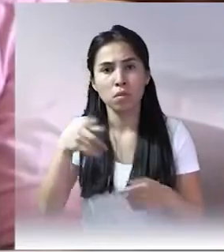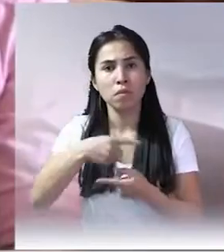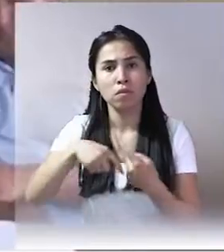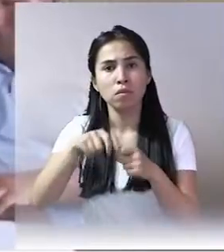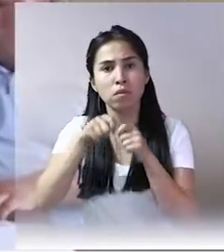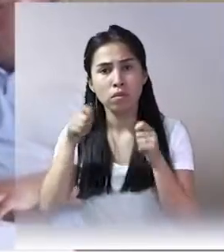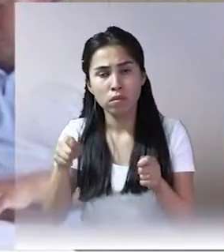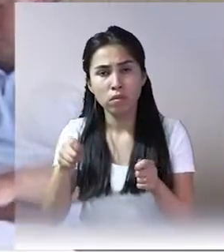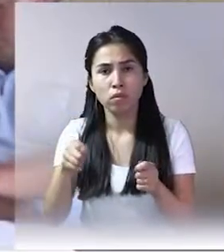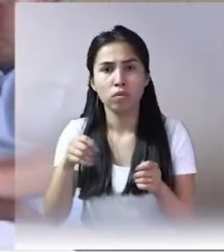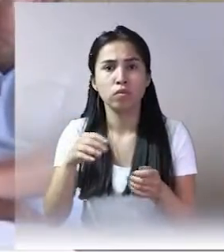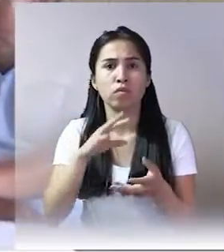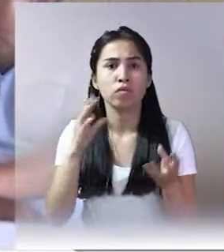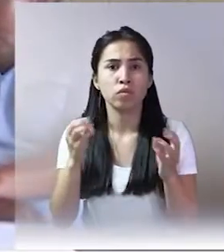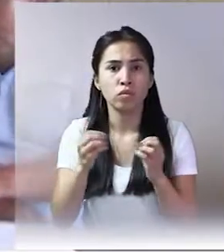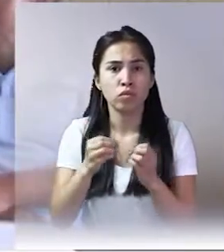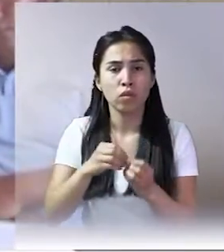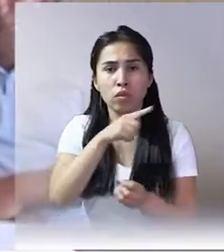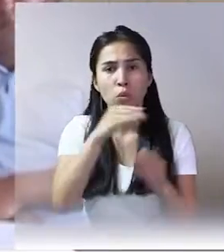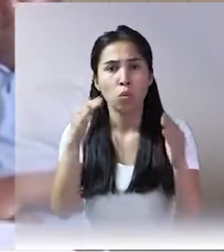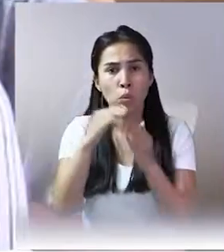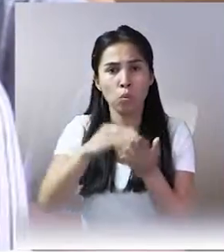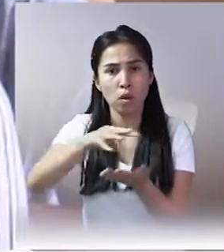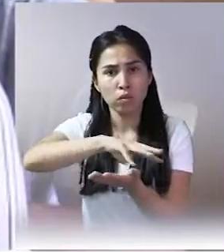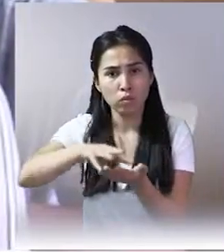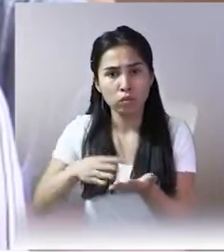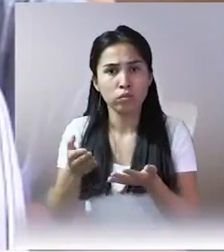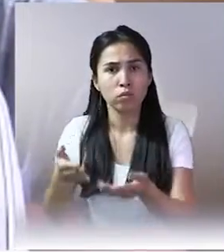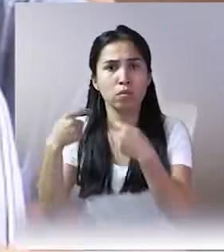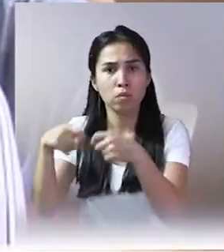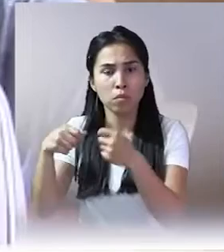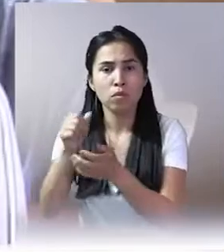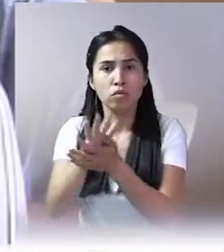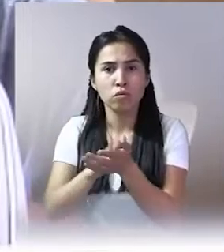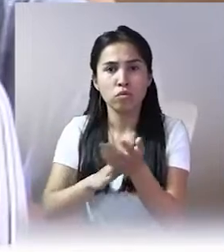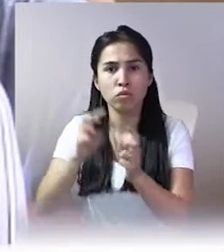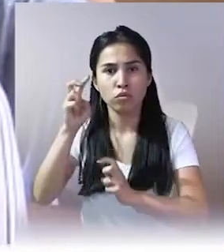түрлі тәттілерді әзірлеген ол кондитерлік фабрикасын ашуды көздеп отыр. Өте жақсы ілім алып